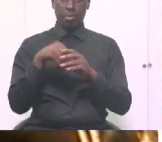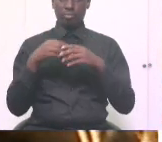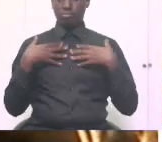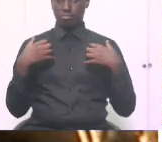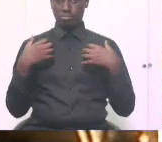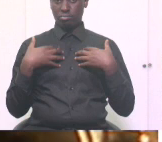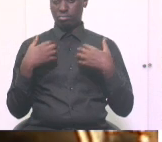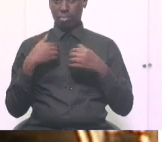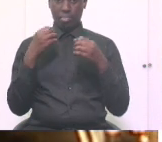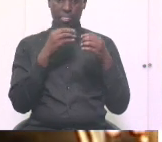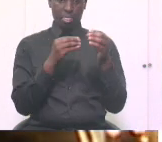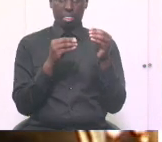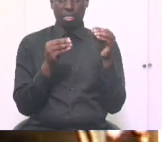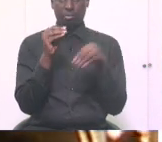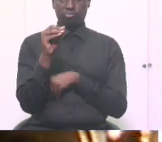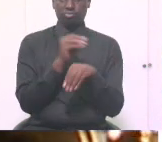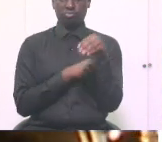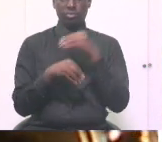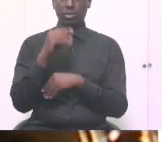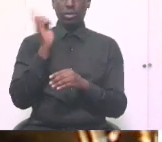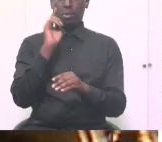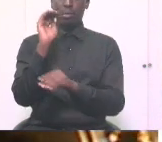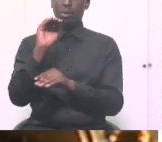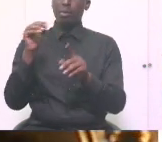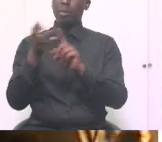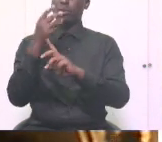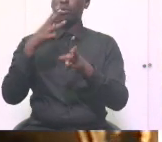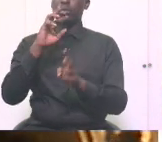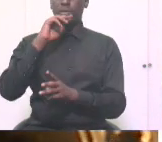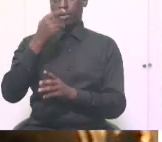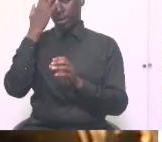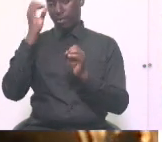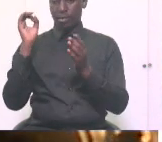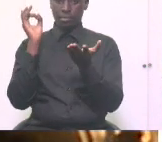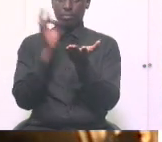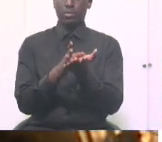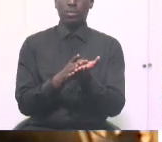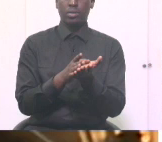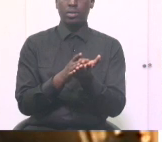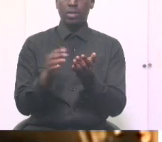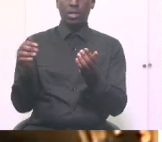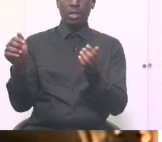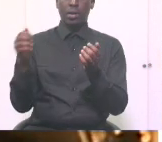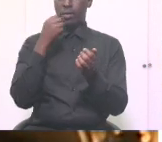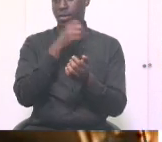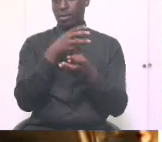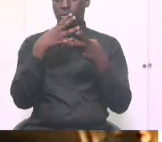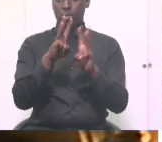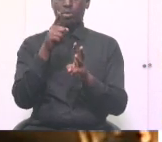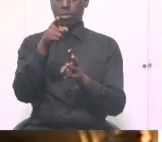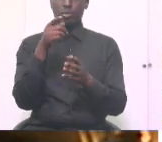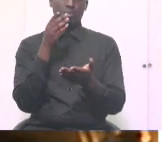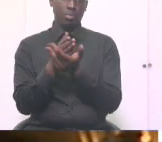ntaho batabarije ngo bamenye aho bakura igisubizo cyane ko ngo niyo uzirukanye ukagira iyo ukomeretsa ubiryozwa nyamara